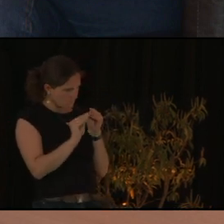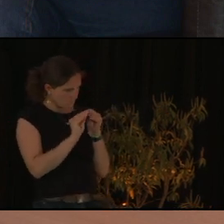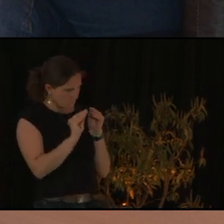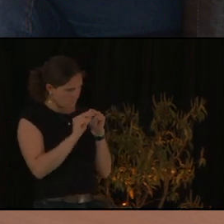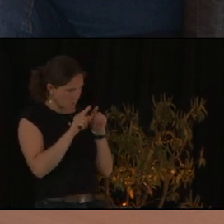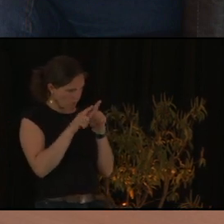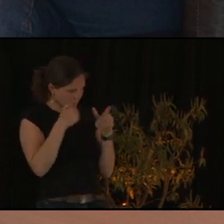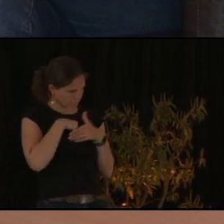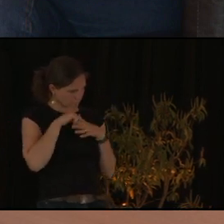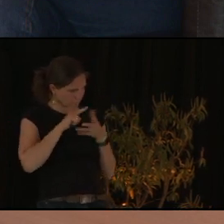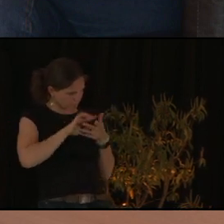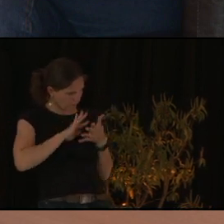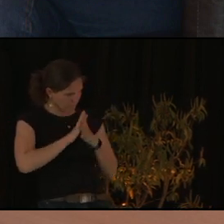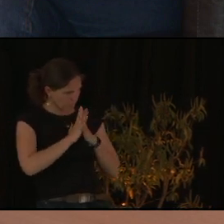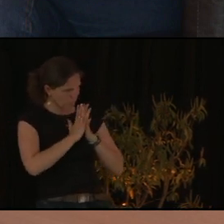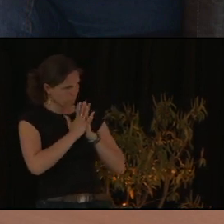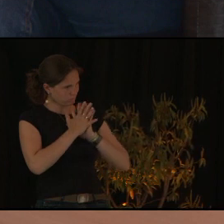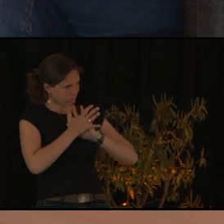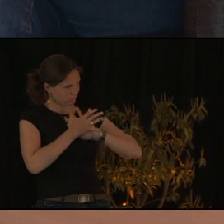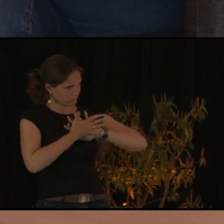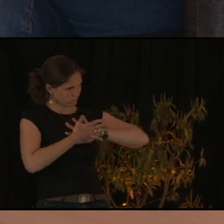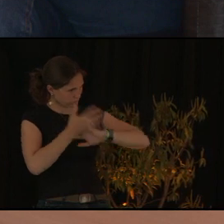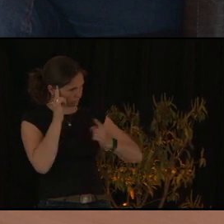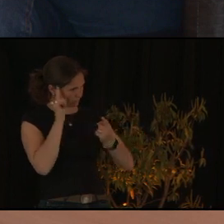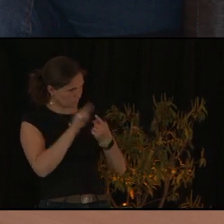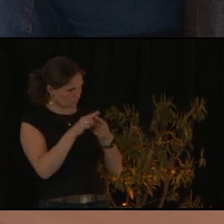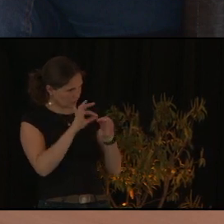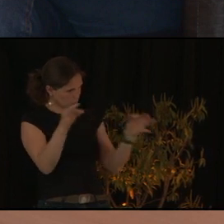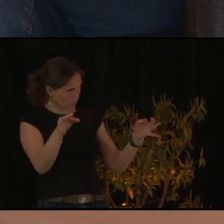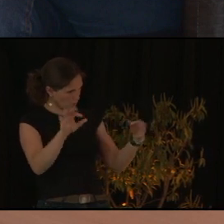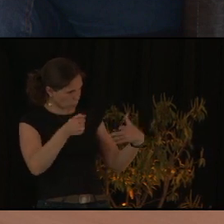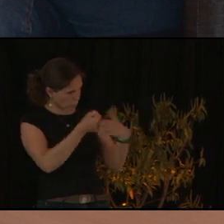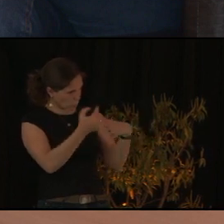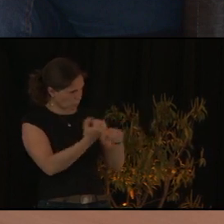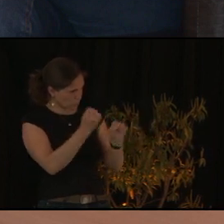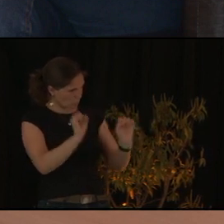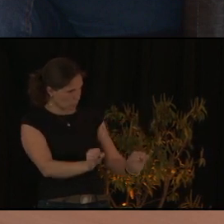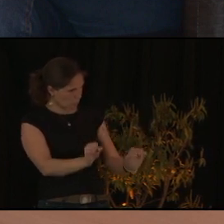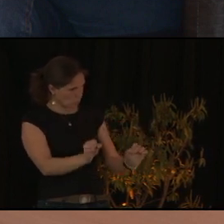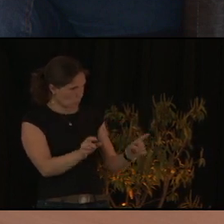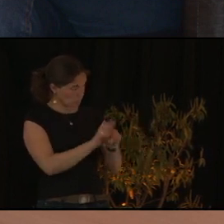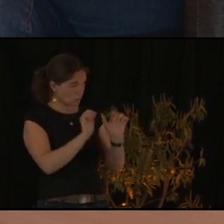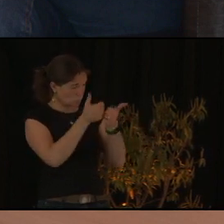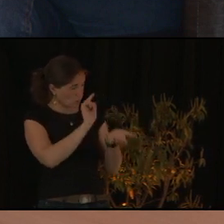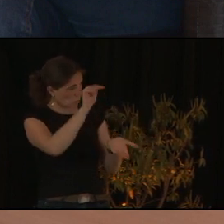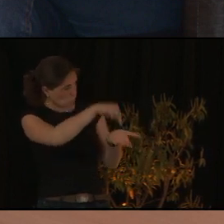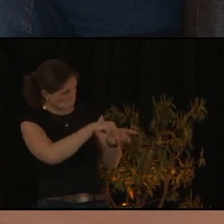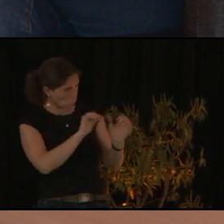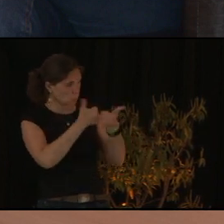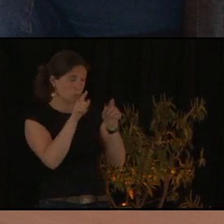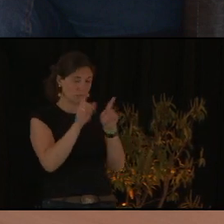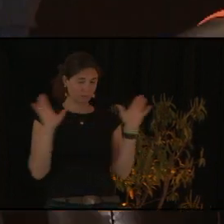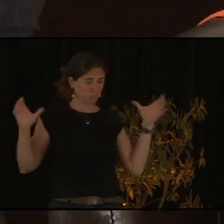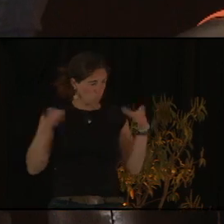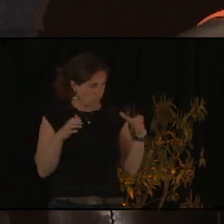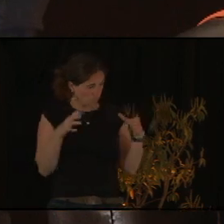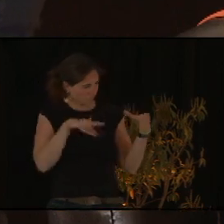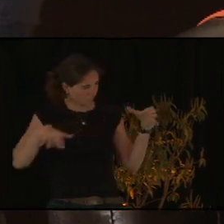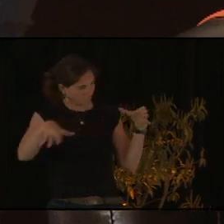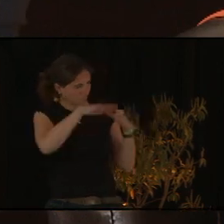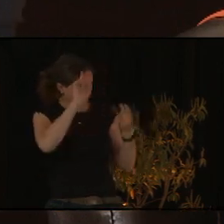et à se transformer eux-mêmes pour arriver au bout de leur énigme personnelle, de l'énigme du lieu et de l'enjeu collectif qui s'y joue. Et